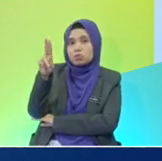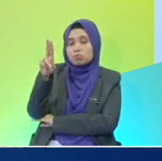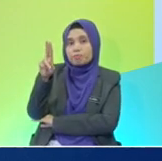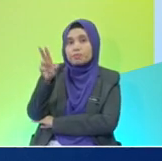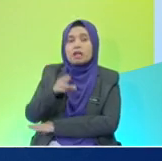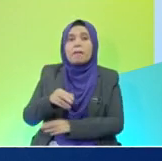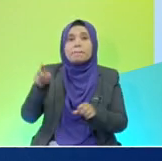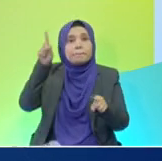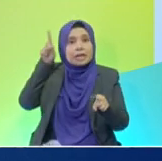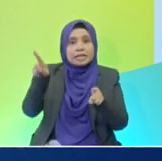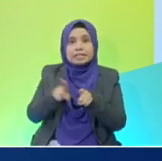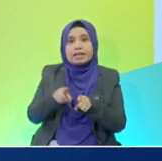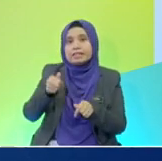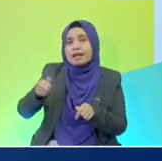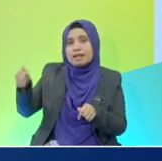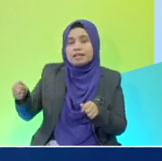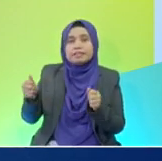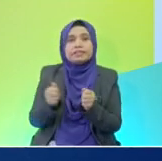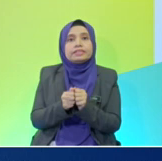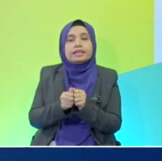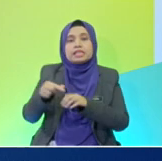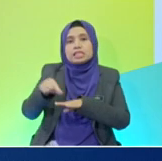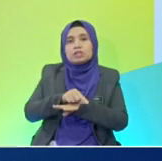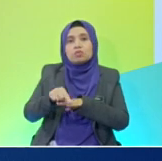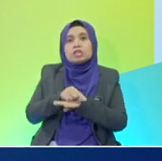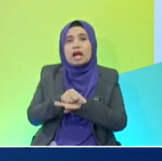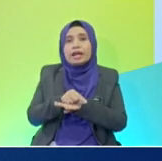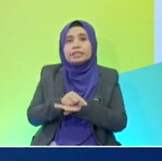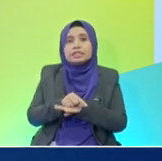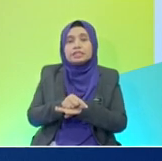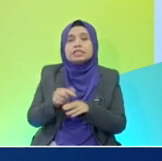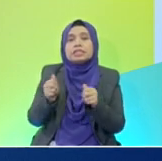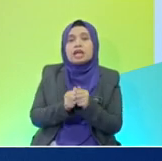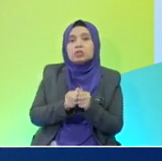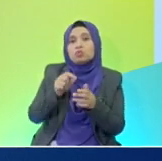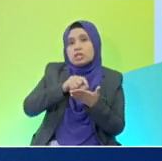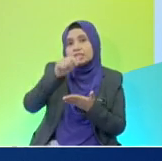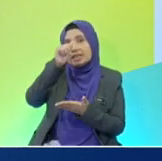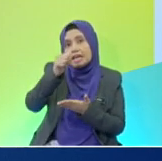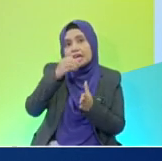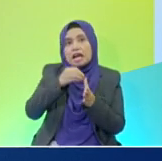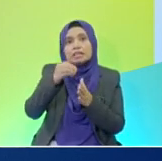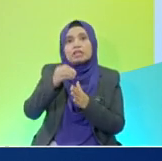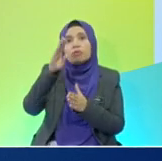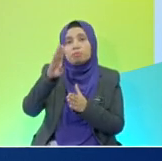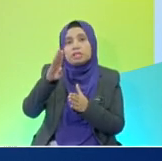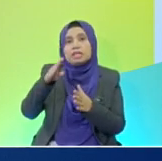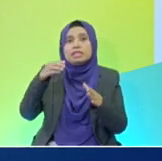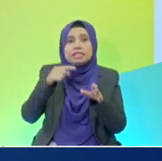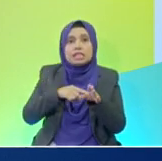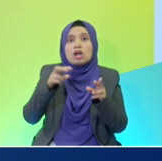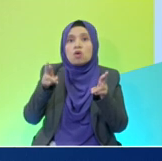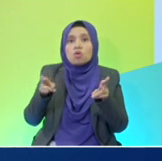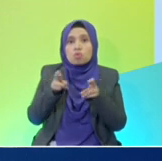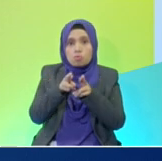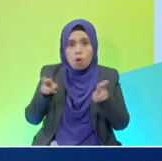kemasannya itu dengan kegunaannya dengan menulis I atau b dalam ruang yang disediakan Oke kita sudah tahu melonggarkan